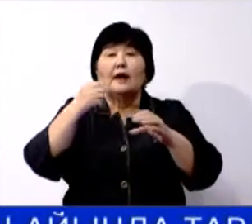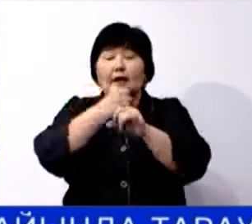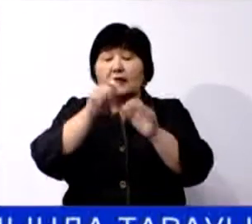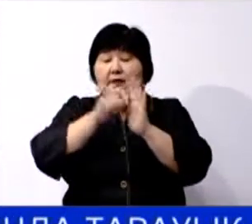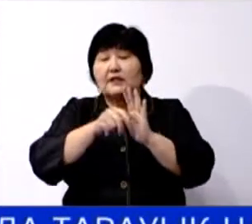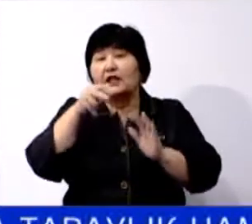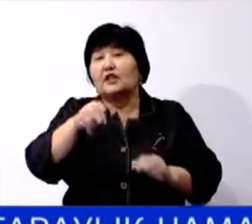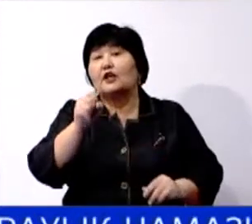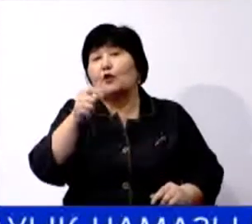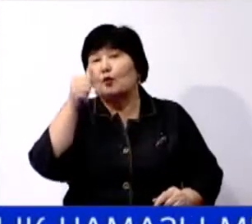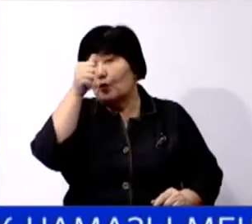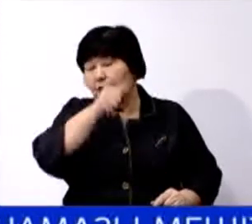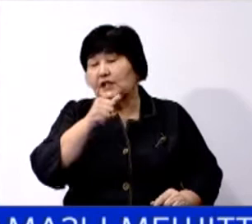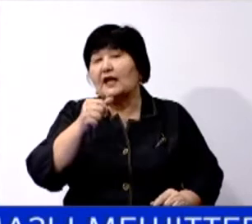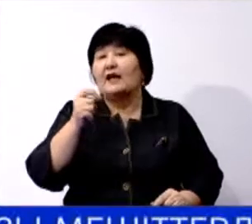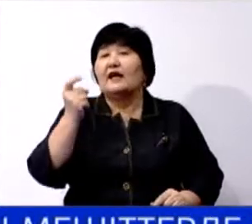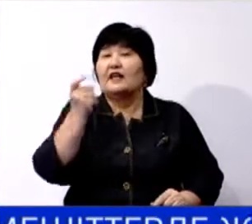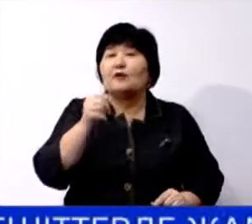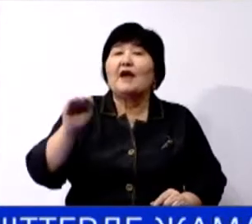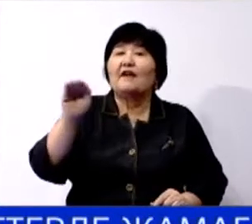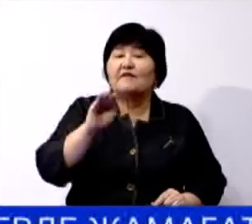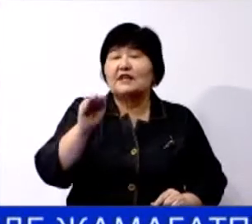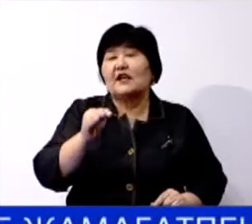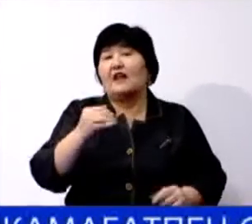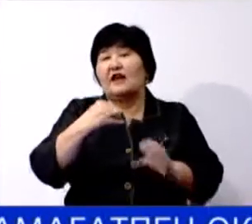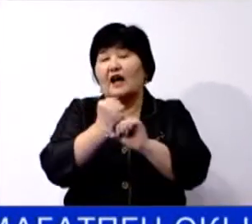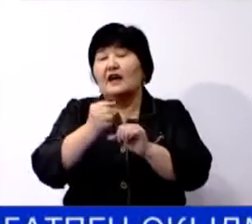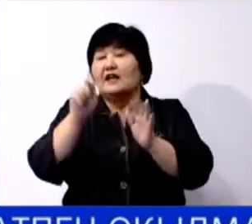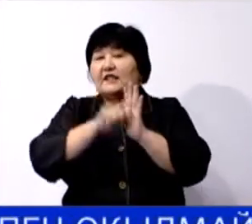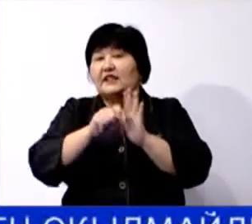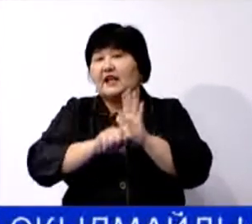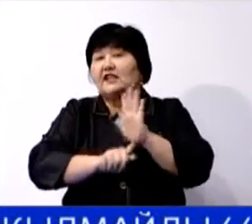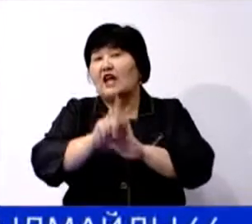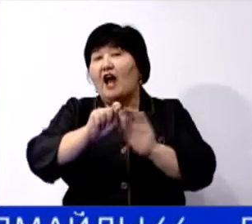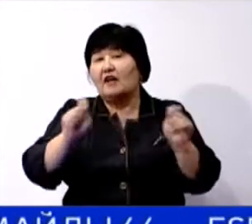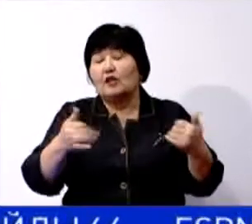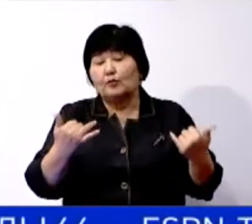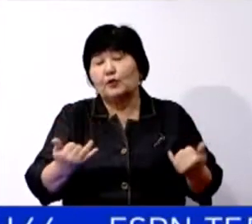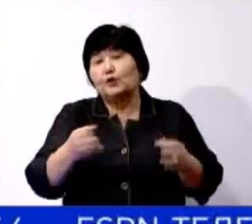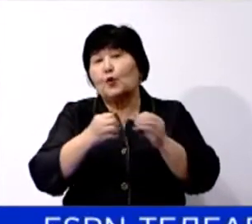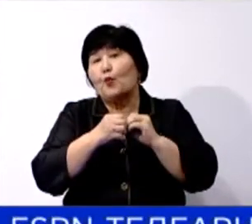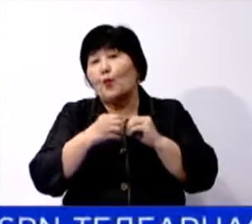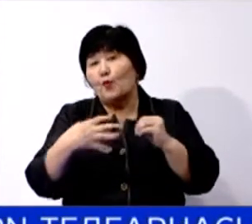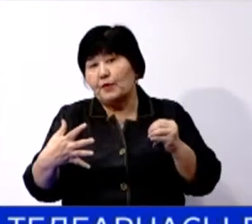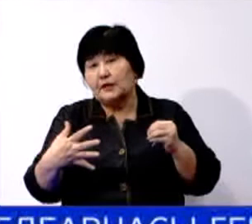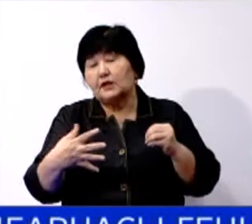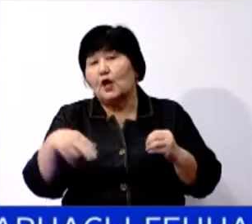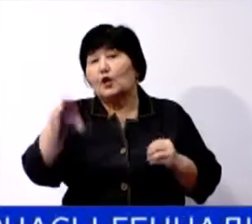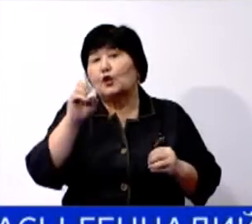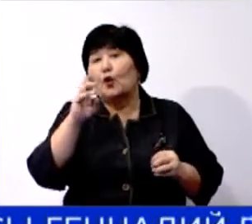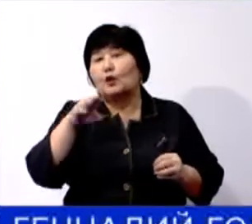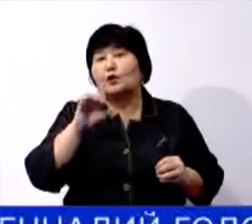жылы физика-химиялық бейіндік зертханасы ашылған. Сол зертханада қазіргі уақытта 15 доктор